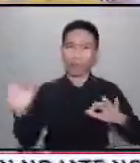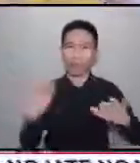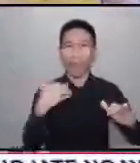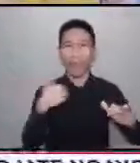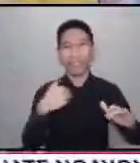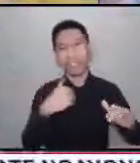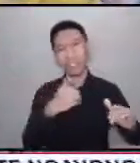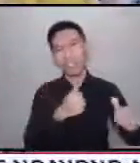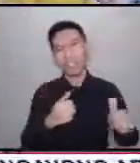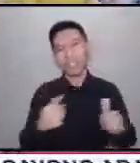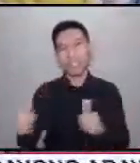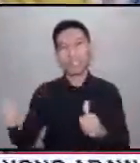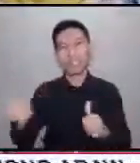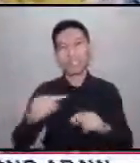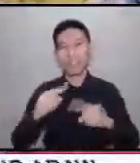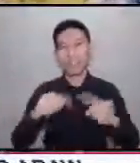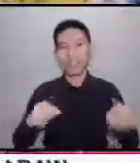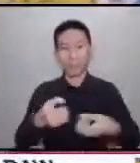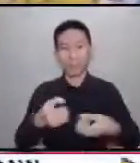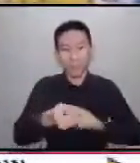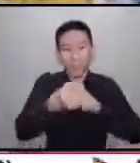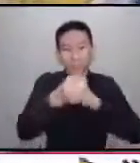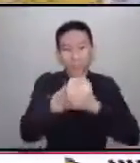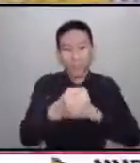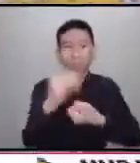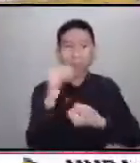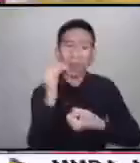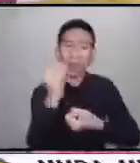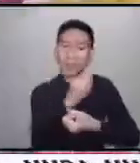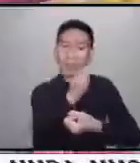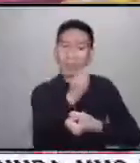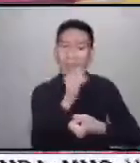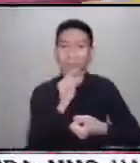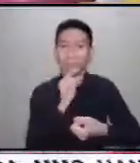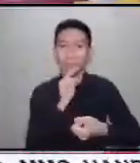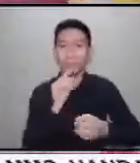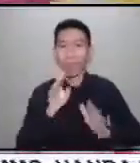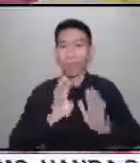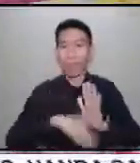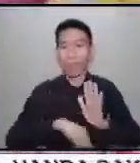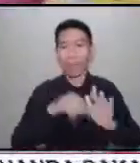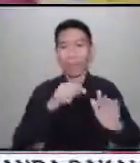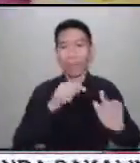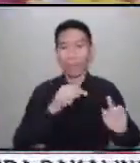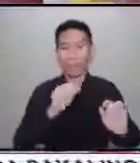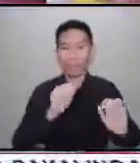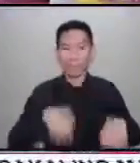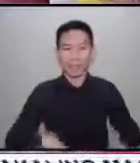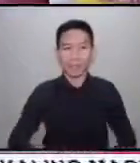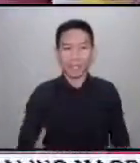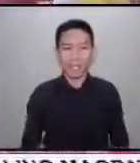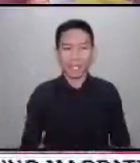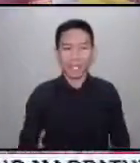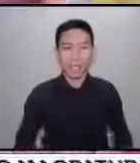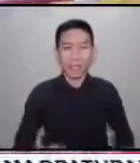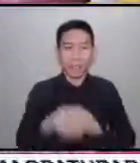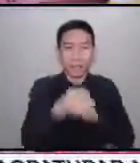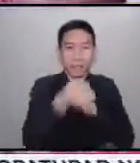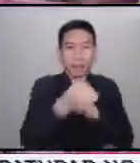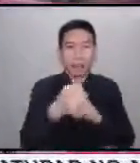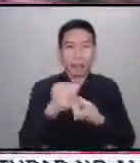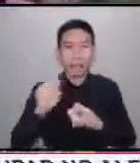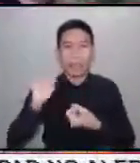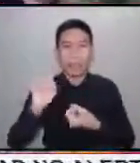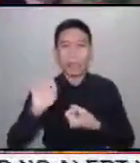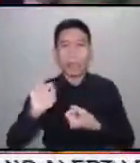ng mga bouquet. Kaya naman, ang mga bouquet dito ay murang-mura mo lang mabibili. Ang bouquet ng sunflower, yan